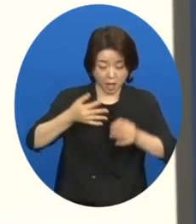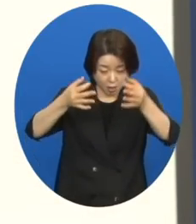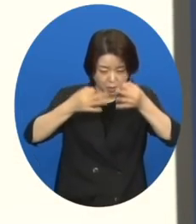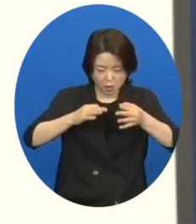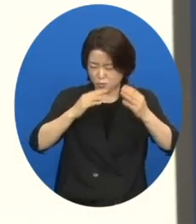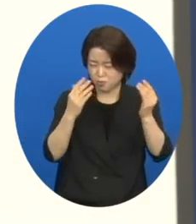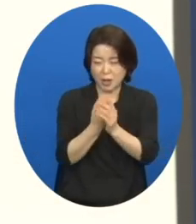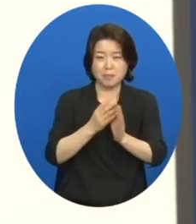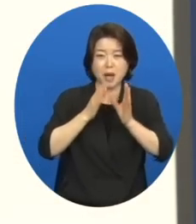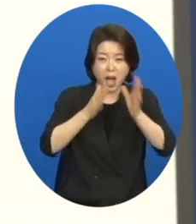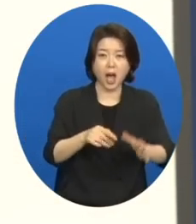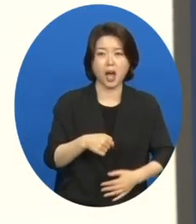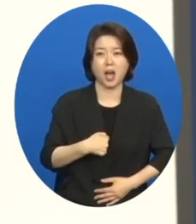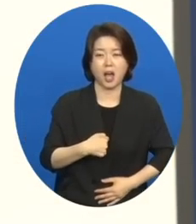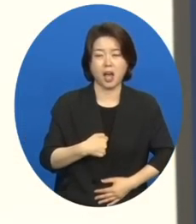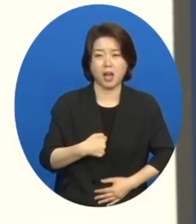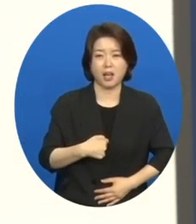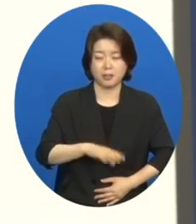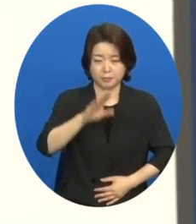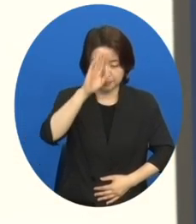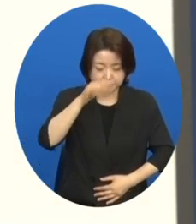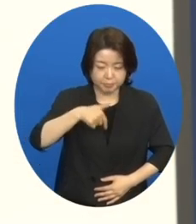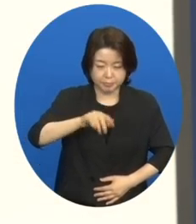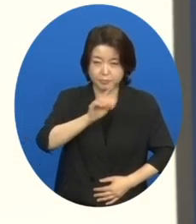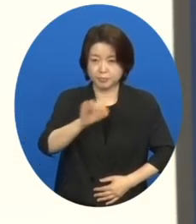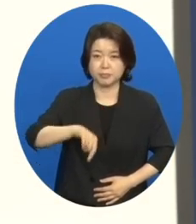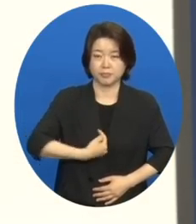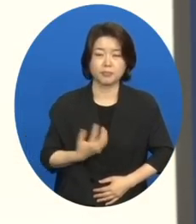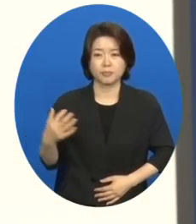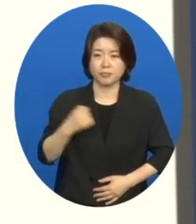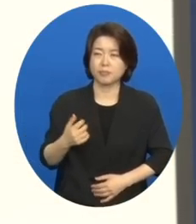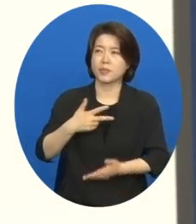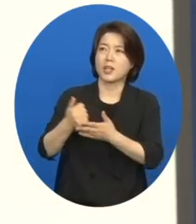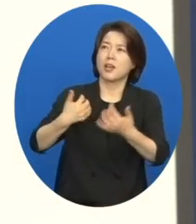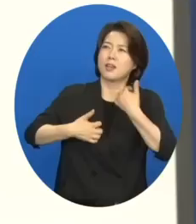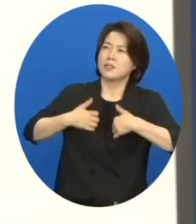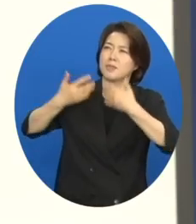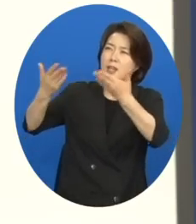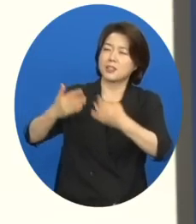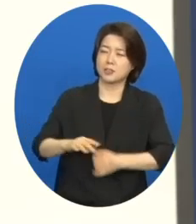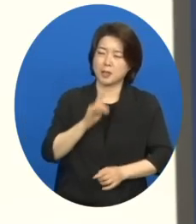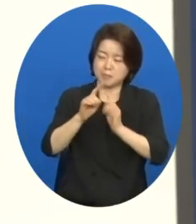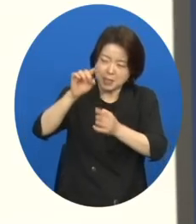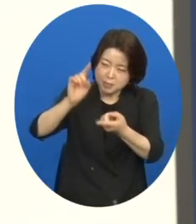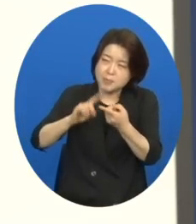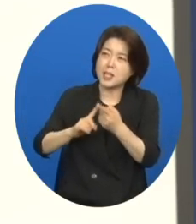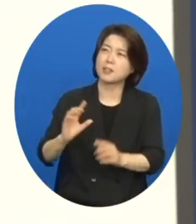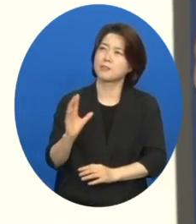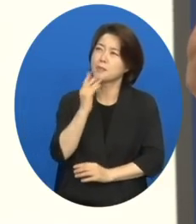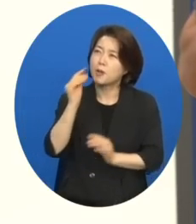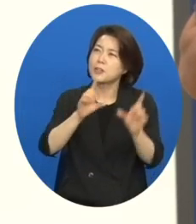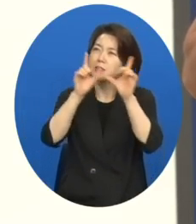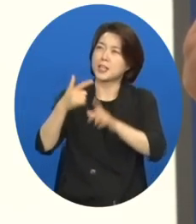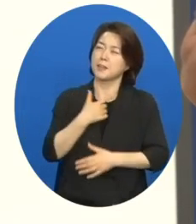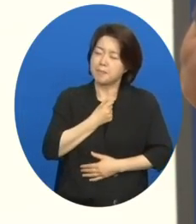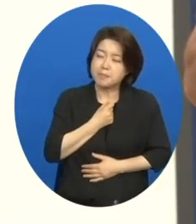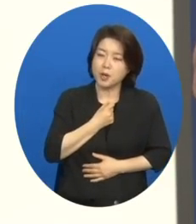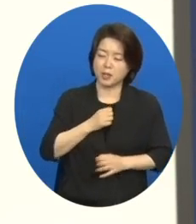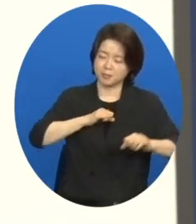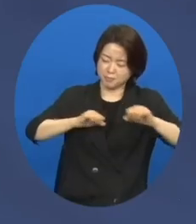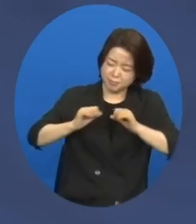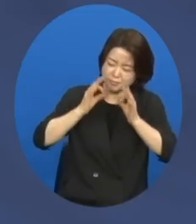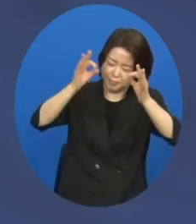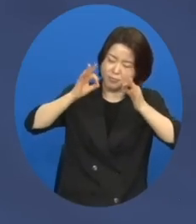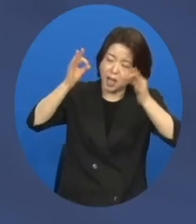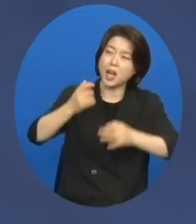완벽하게 속아서 이 병든 자아를 가지고 주님 기쁘시게 해보려고 말씀대로 한번 거룩하게 살아보려고 몸부림치고